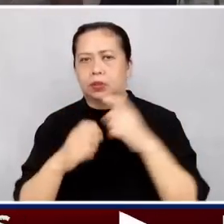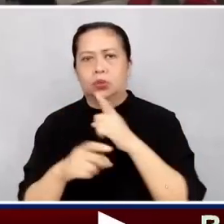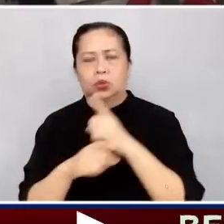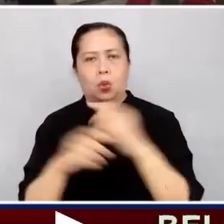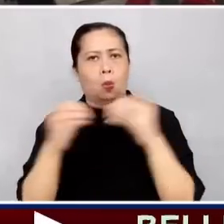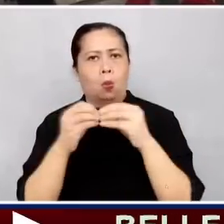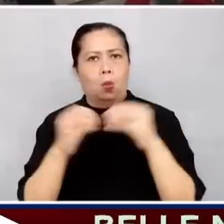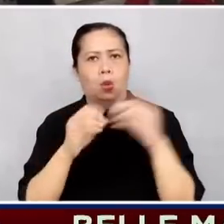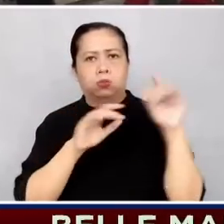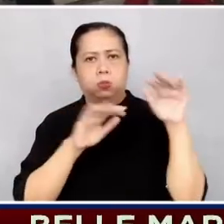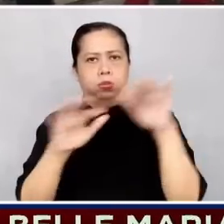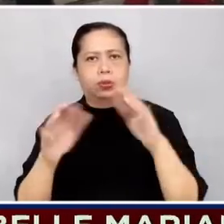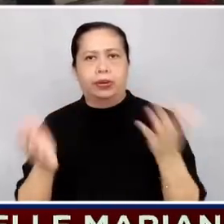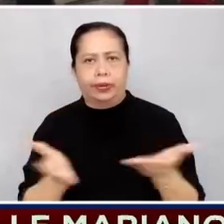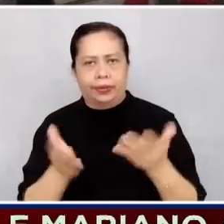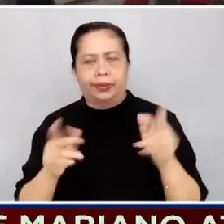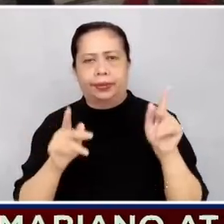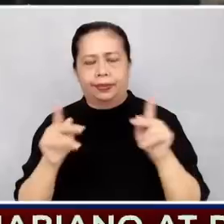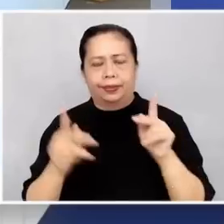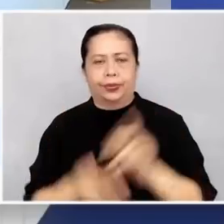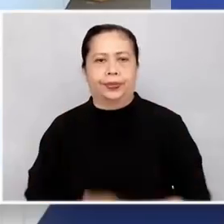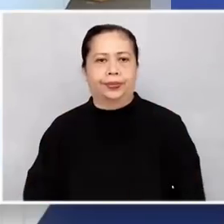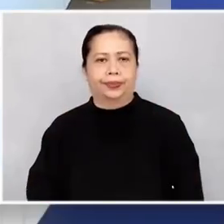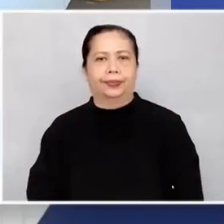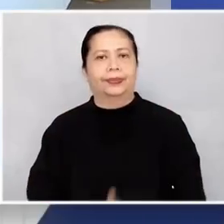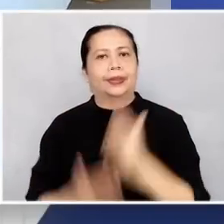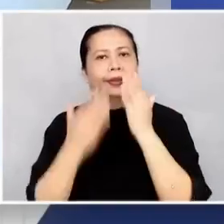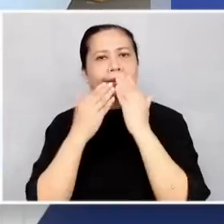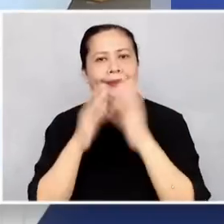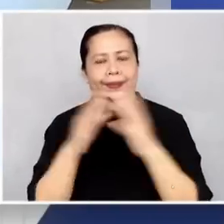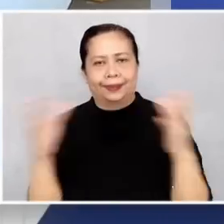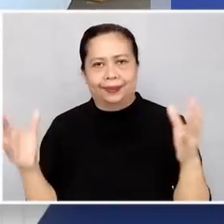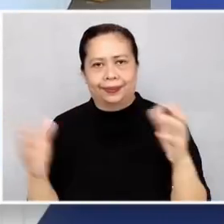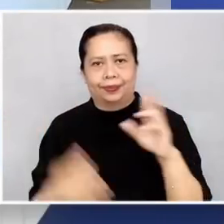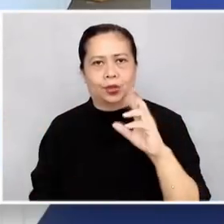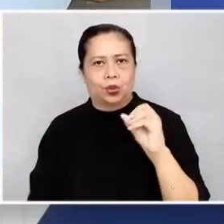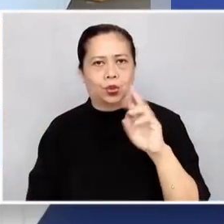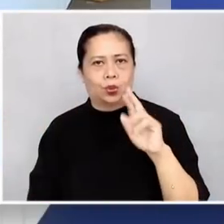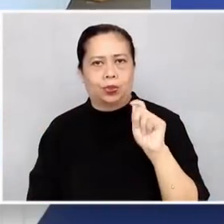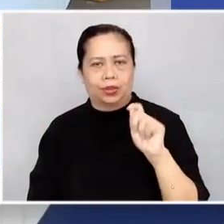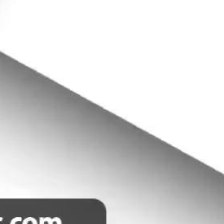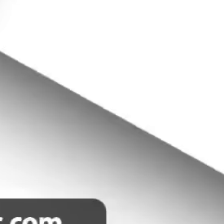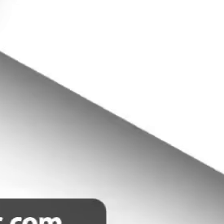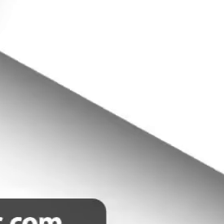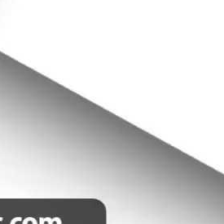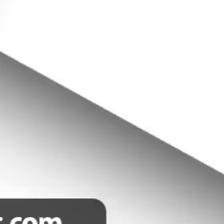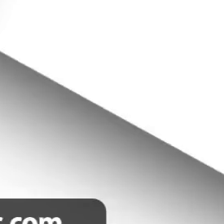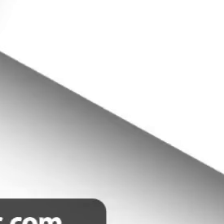dadagsa yung mga pasahero dito sa port. Maraming salamat, Robert Mano.